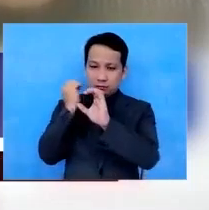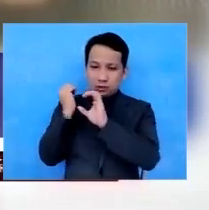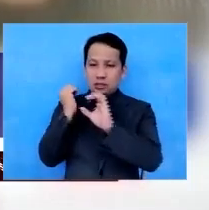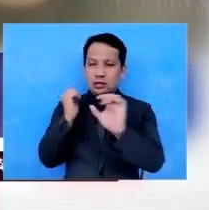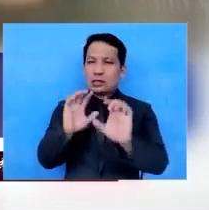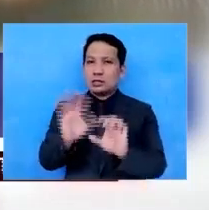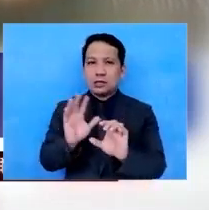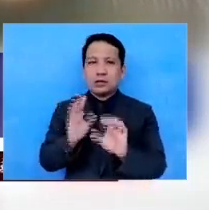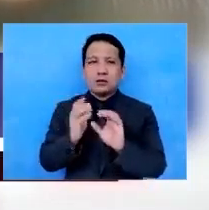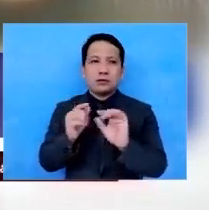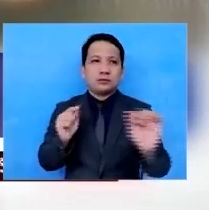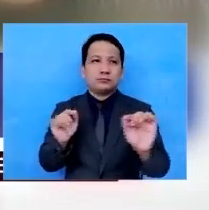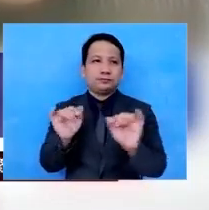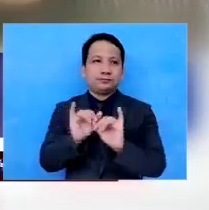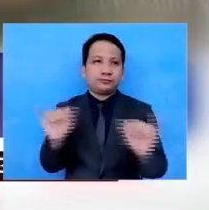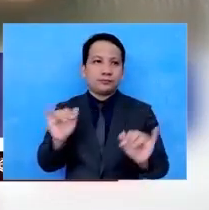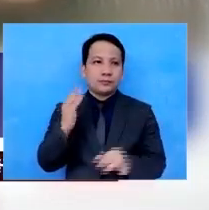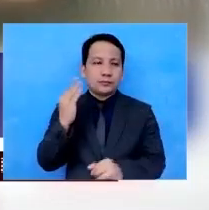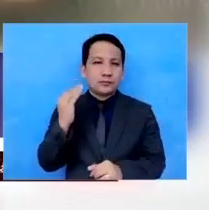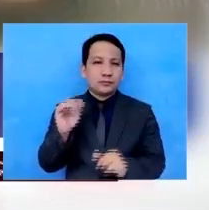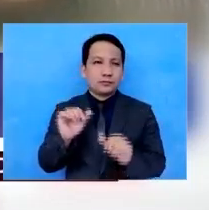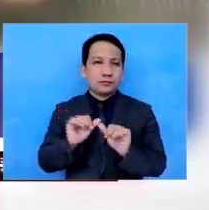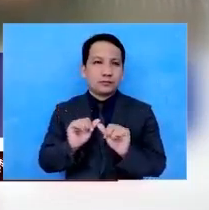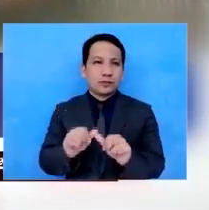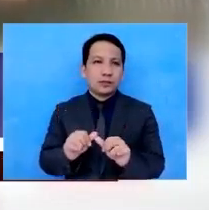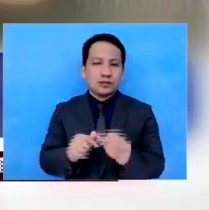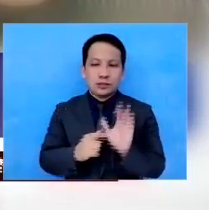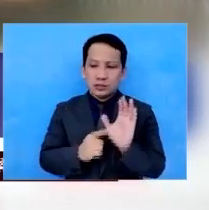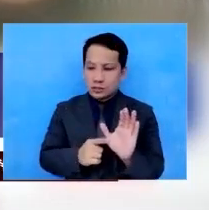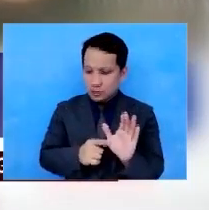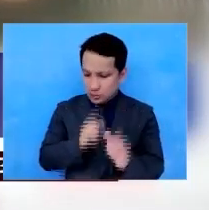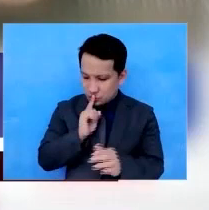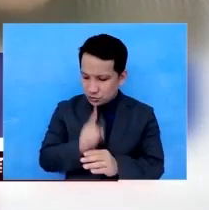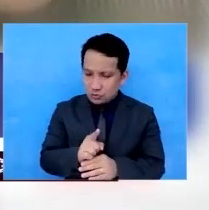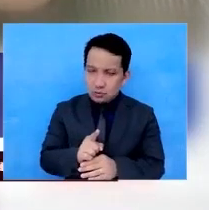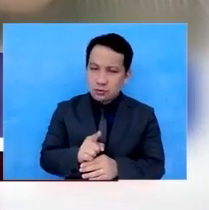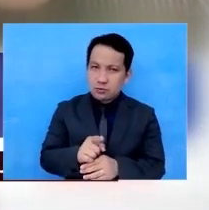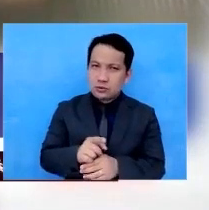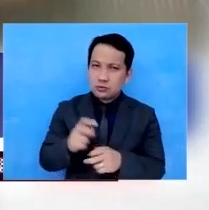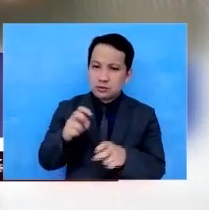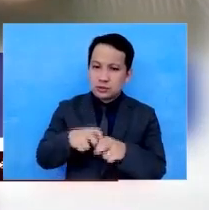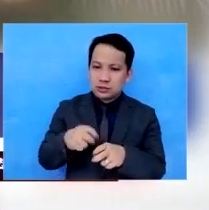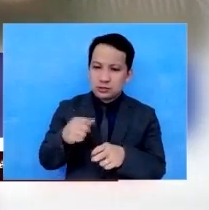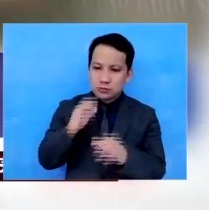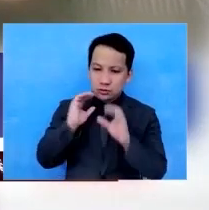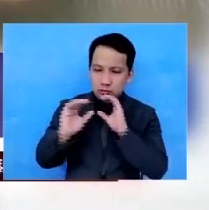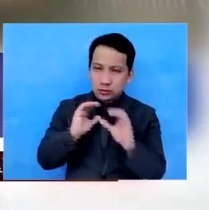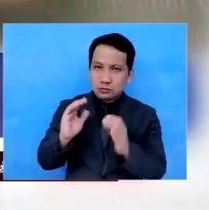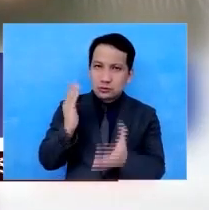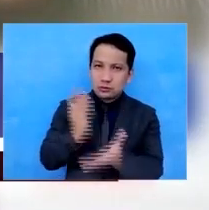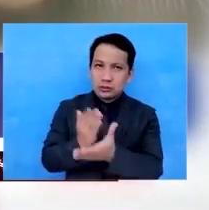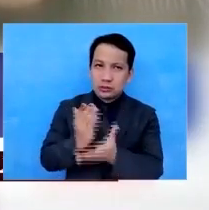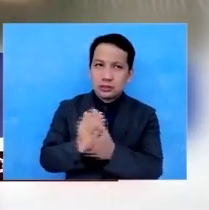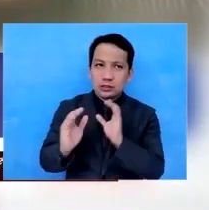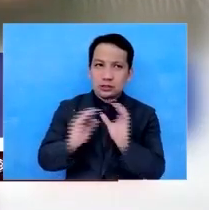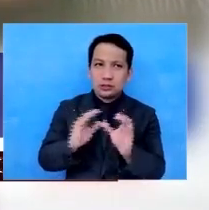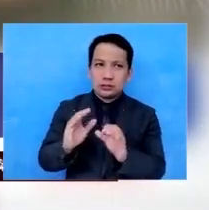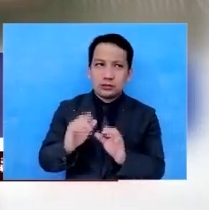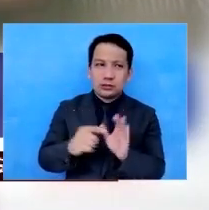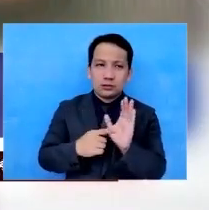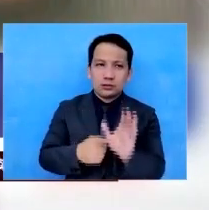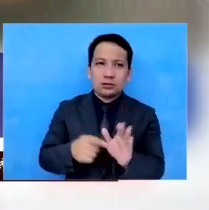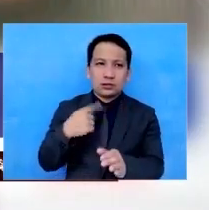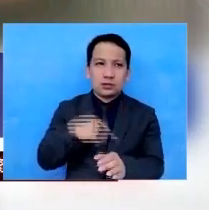But it has the same effect because it actually disables our communications. It temporarily